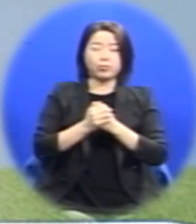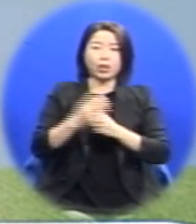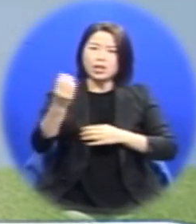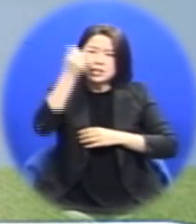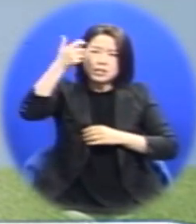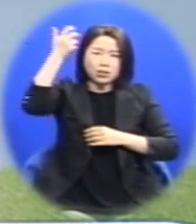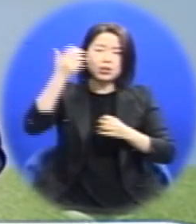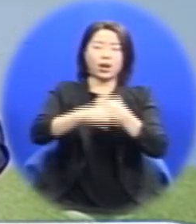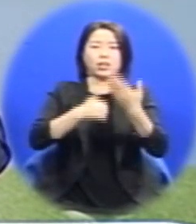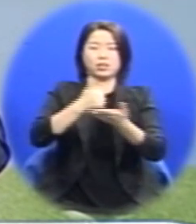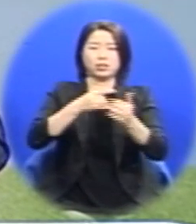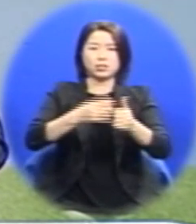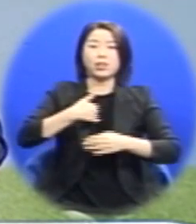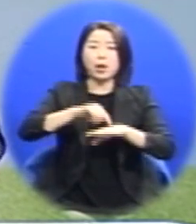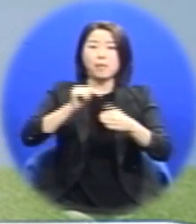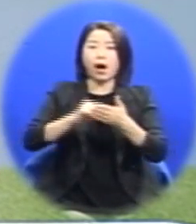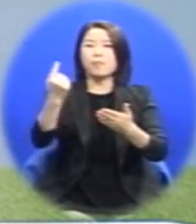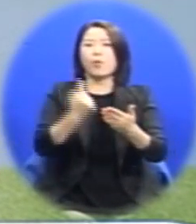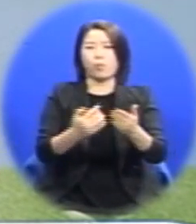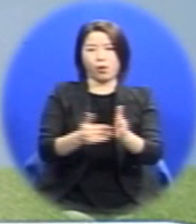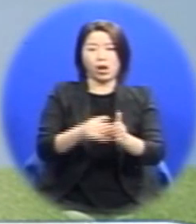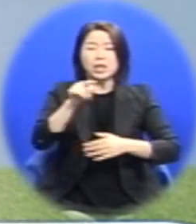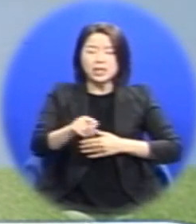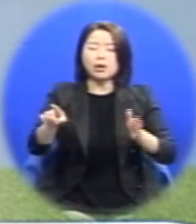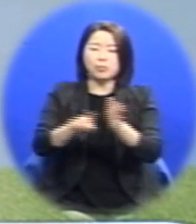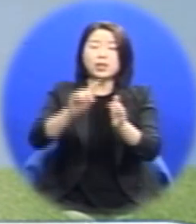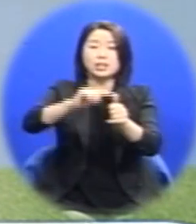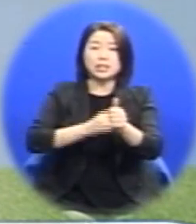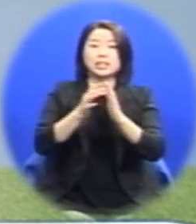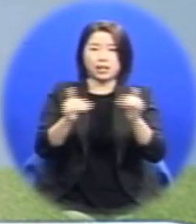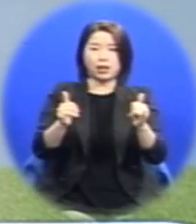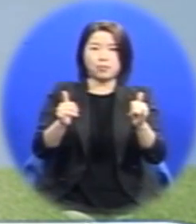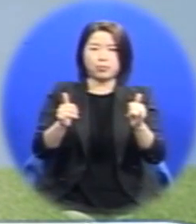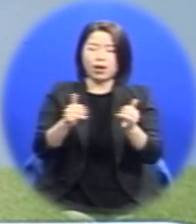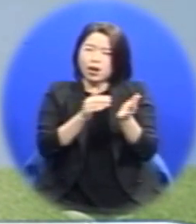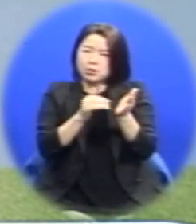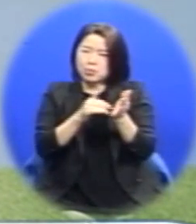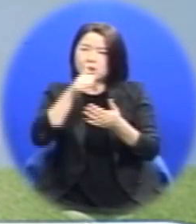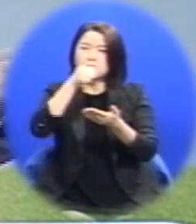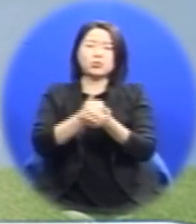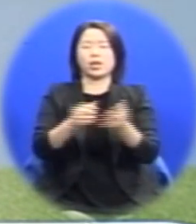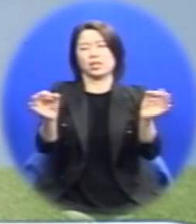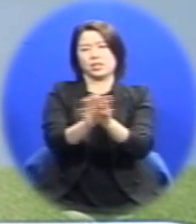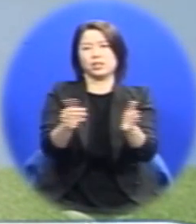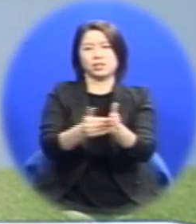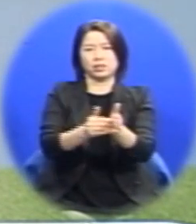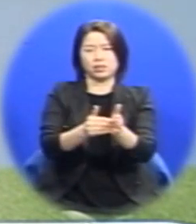성령 하나님께서 내 마음에 오셨어요. 이게 믿어지는 사람은 은밀한 죄는